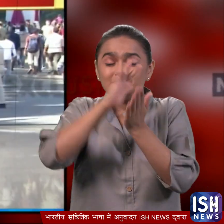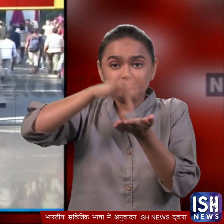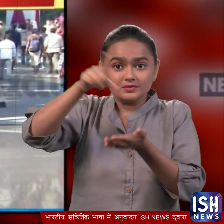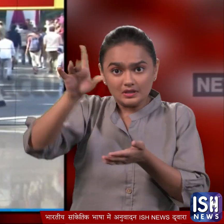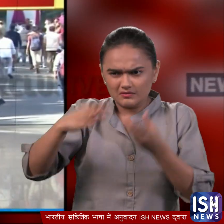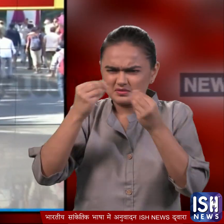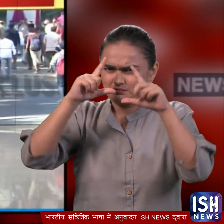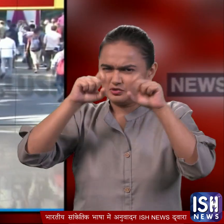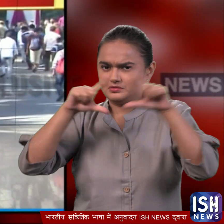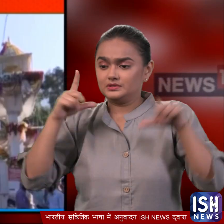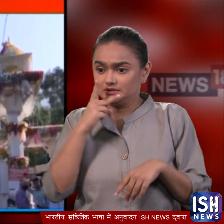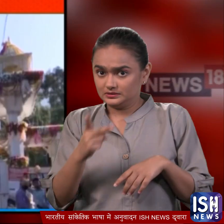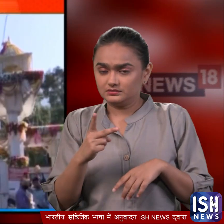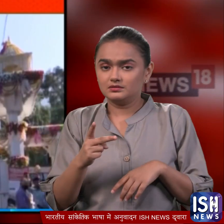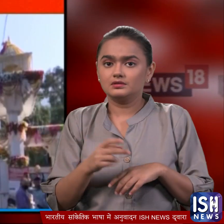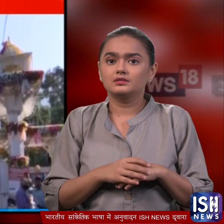वैष्णो देवी मंदिर से भी सामने आई।